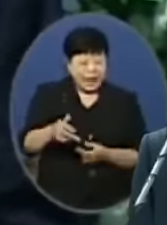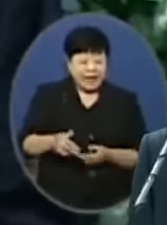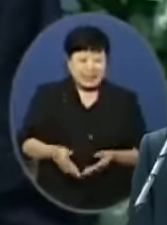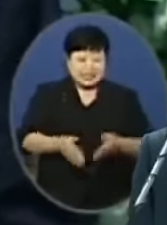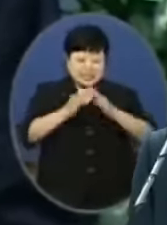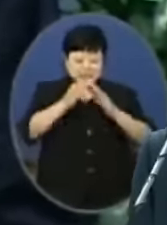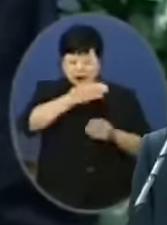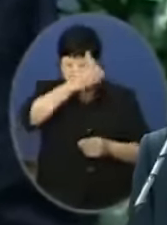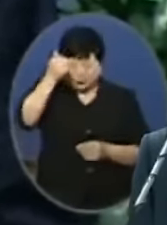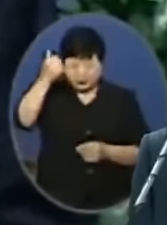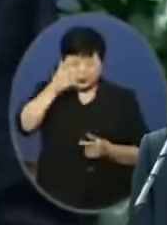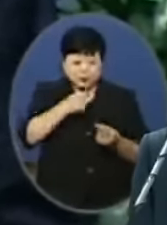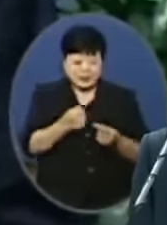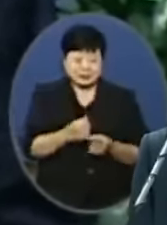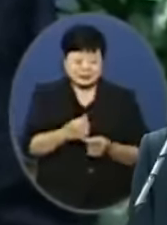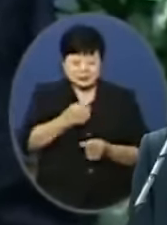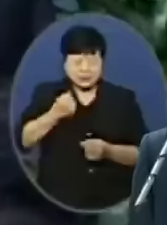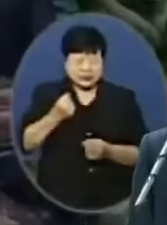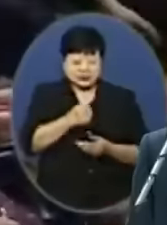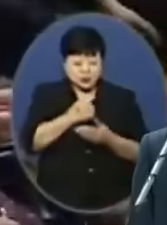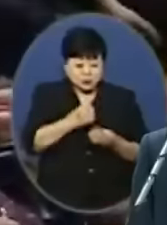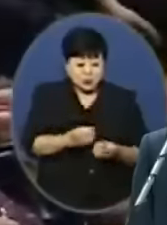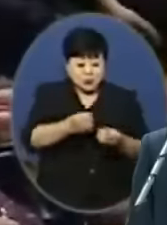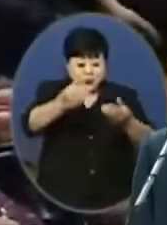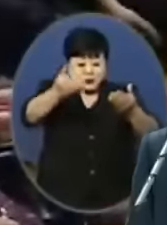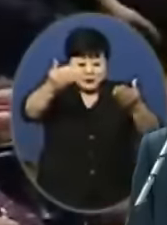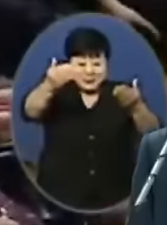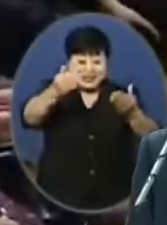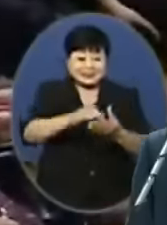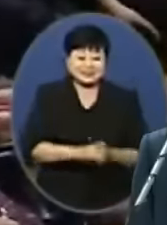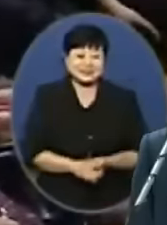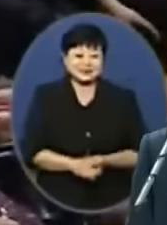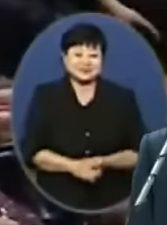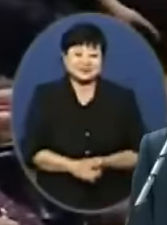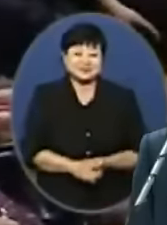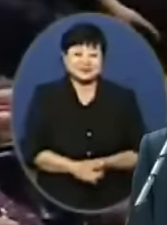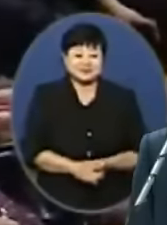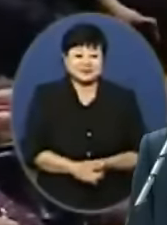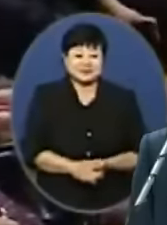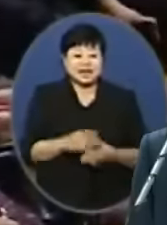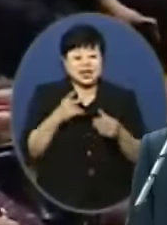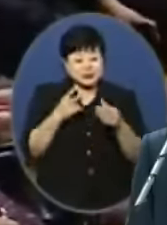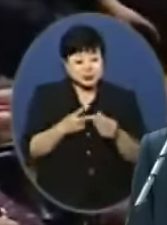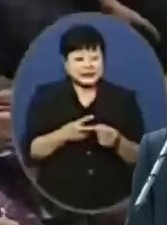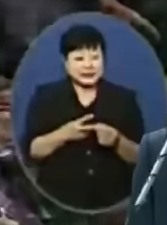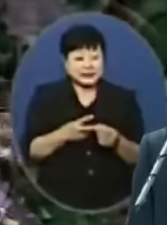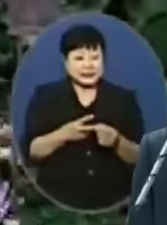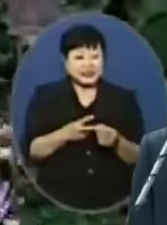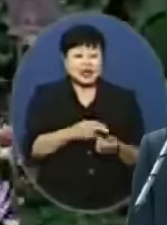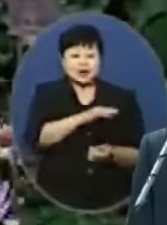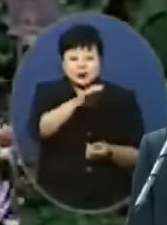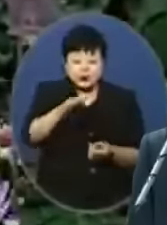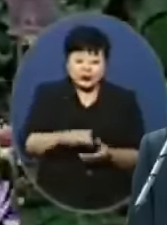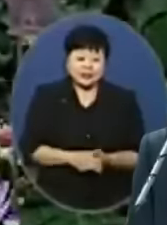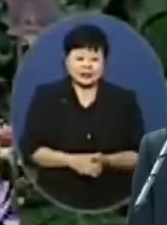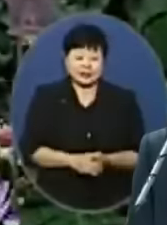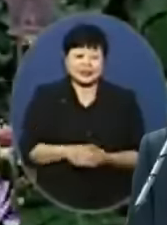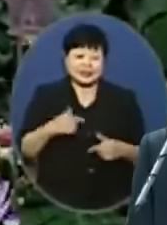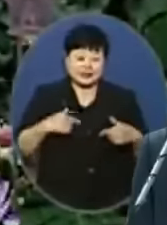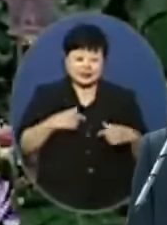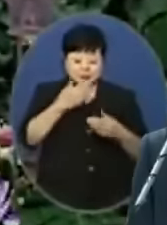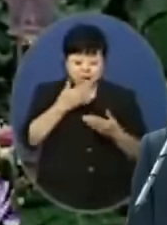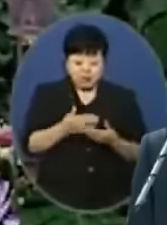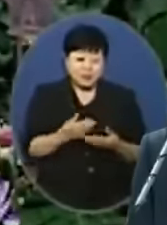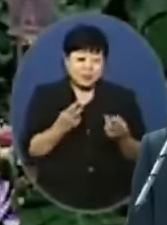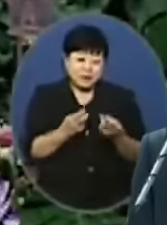짓는 이 노인처럼 꿈을 가지게 되시기를 주님 이름으로 축원합니다. 둘째로 우리가 기쁨을